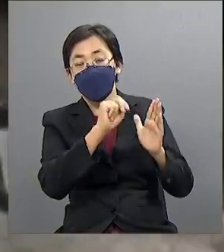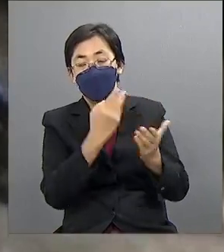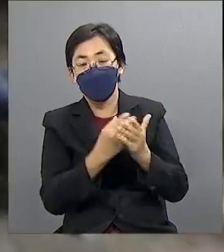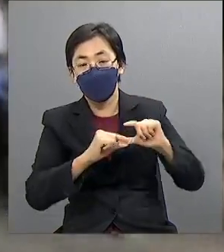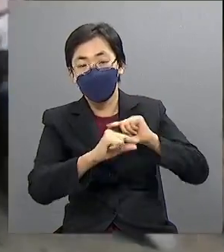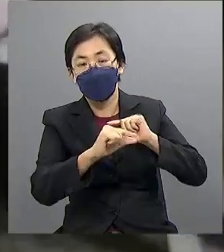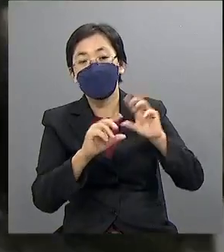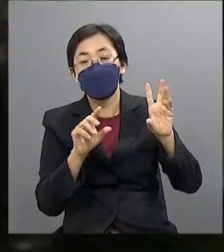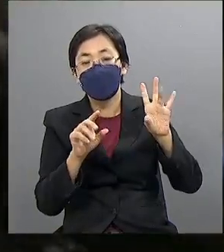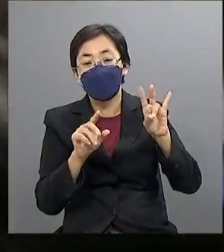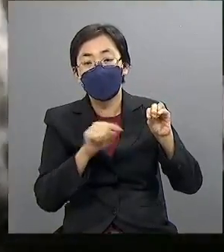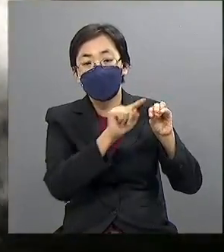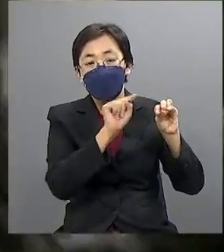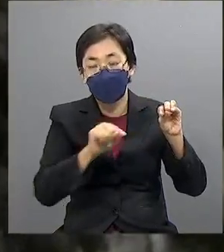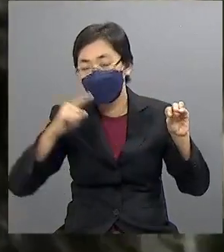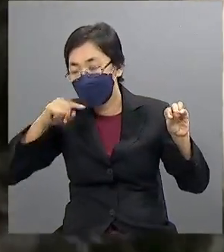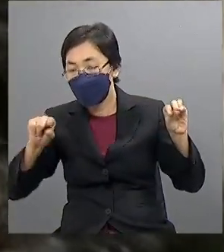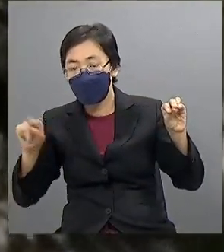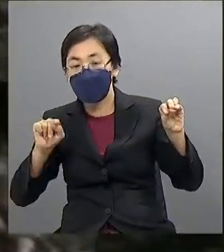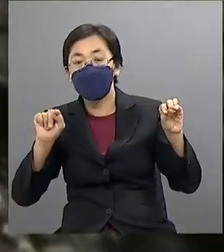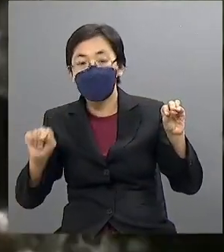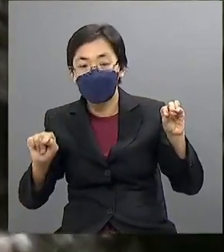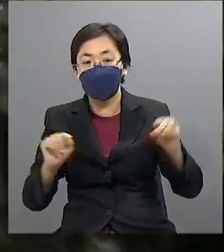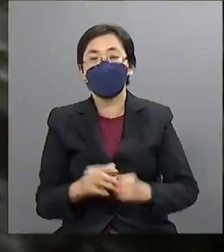ฝั่งไทยได้ร้อยละ ๓๐น